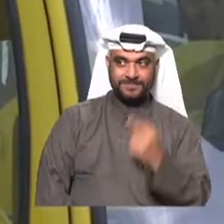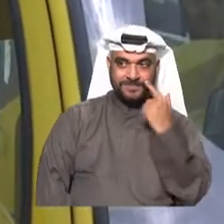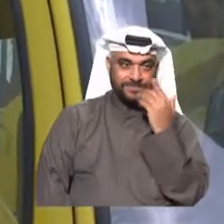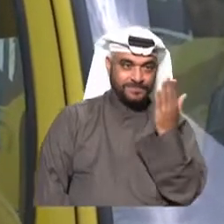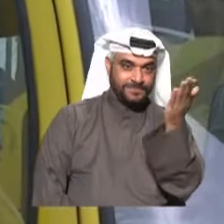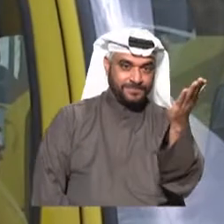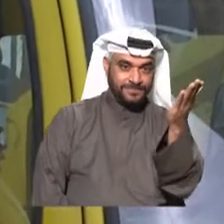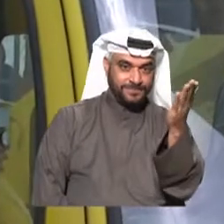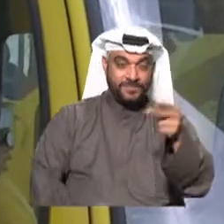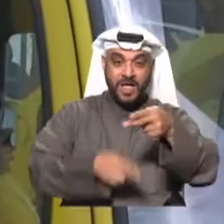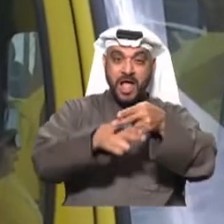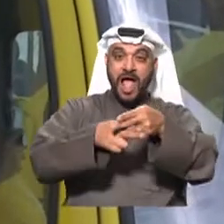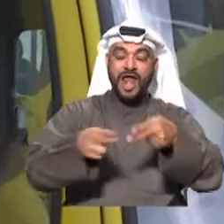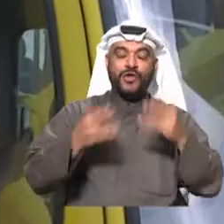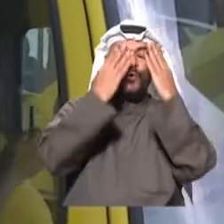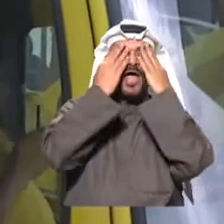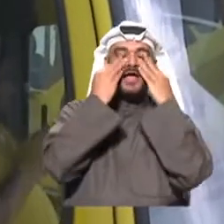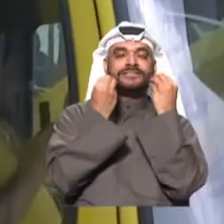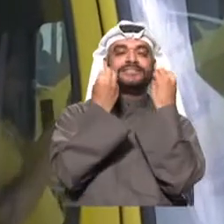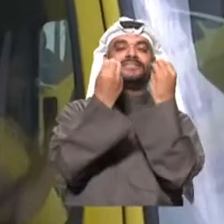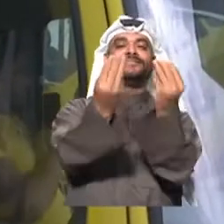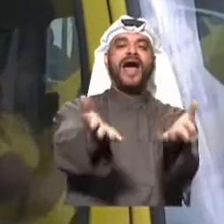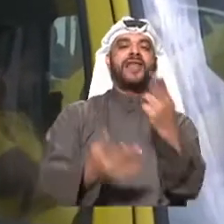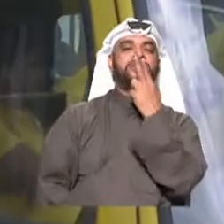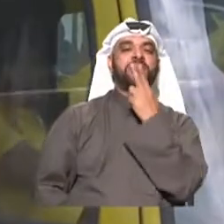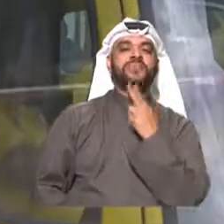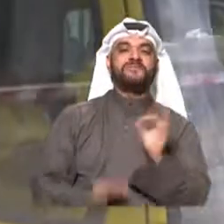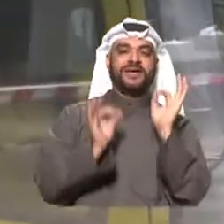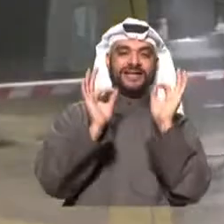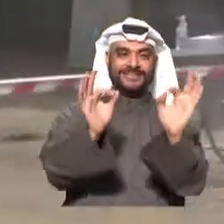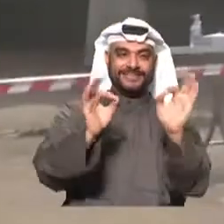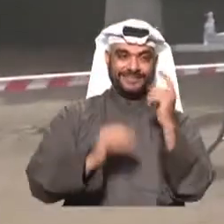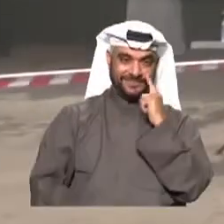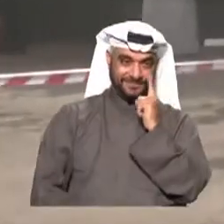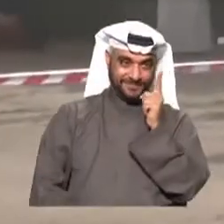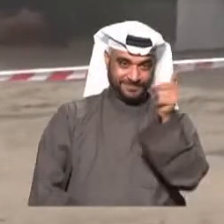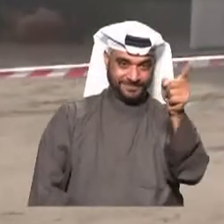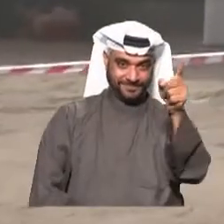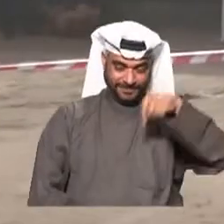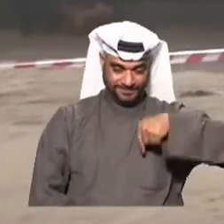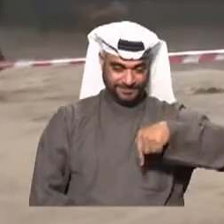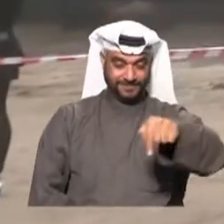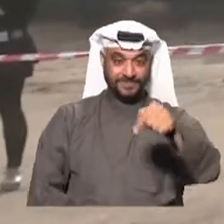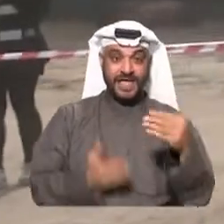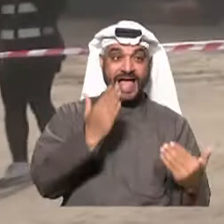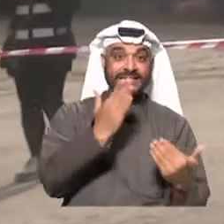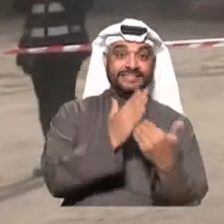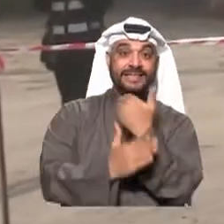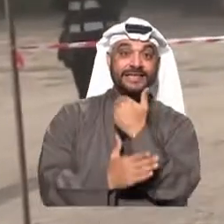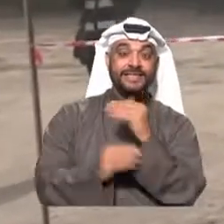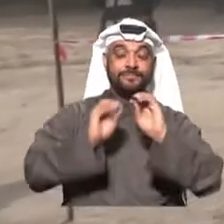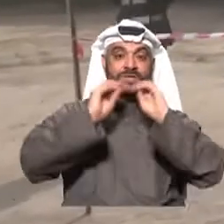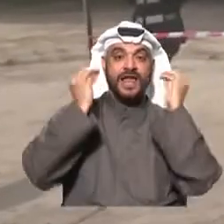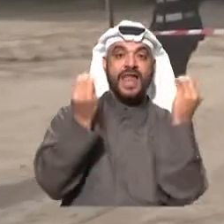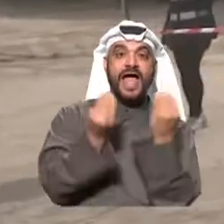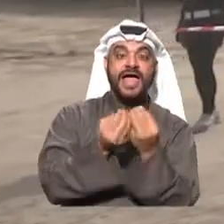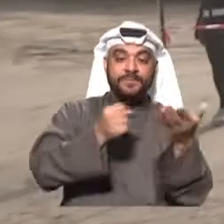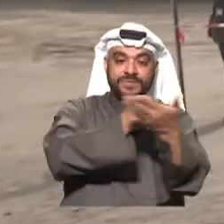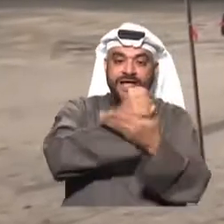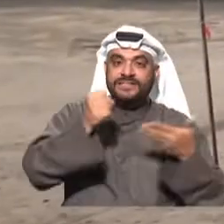الكويت تستاهل أن تكون نظيفة. بهذه الكلمات دشنت الهيئة العامة للزراعة والثروة